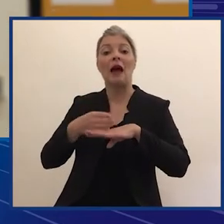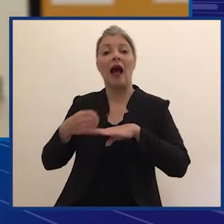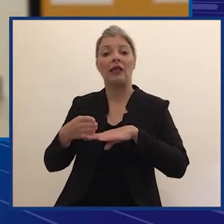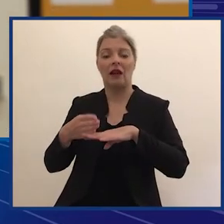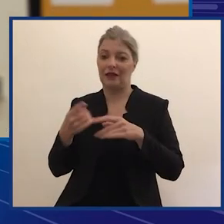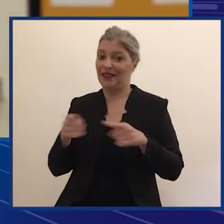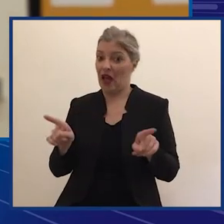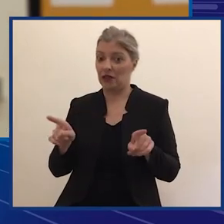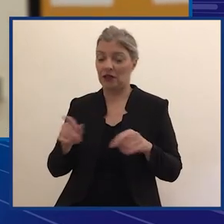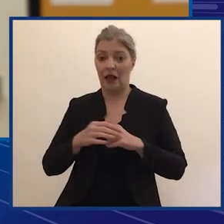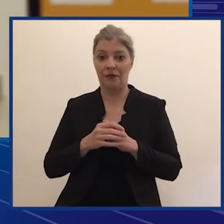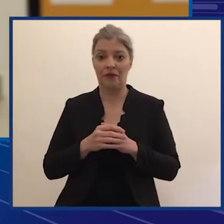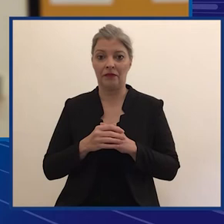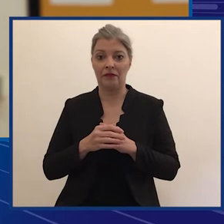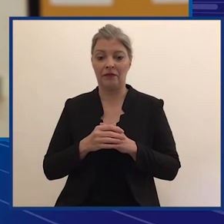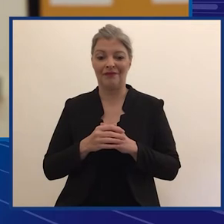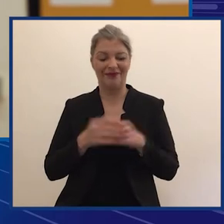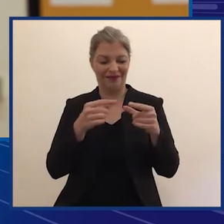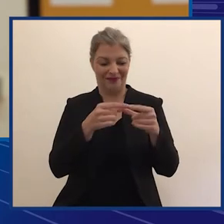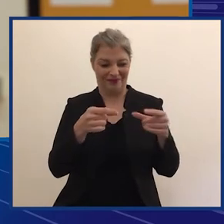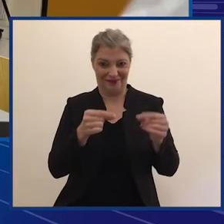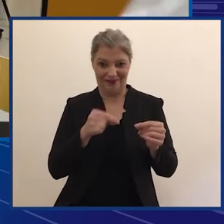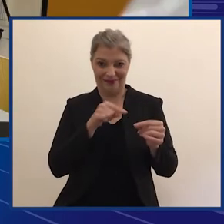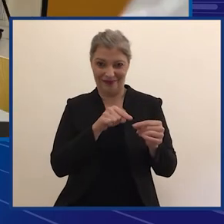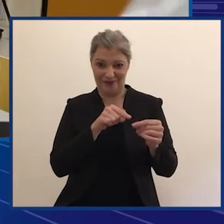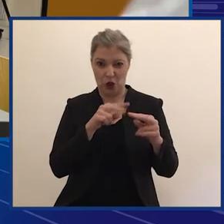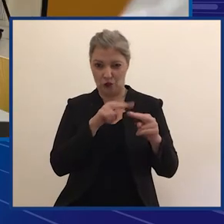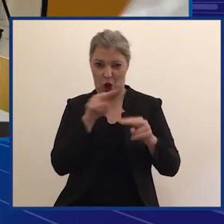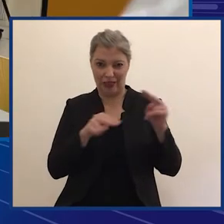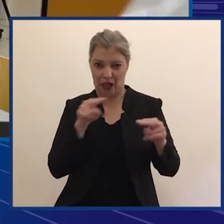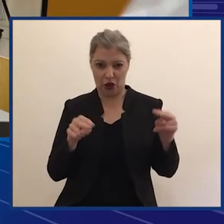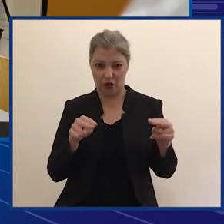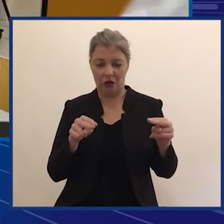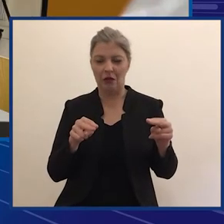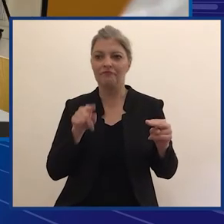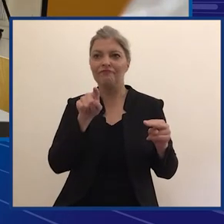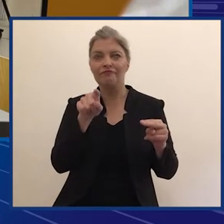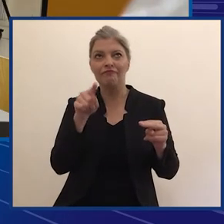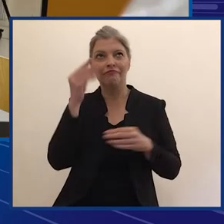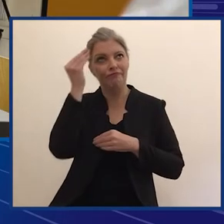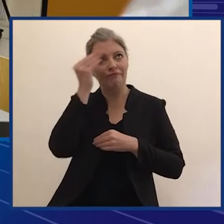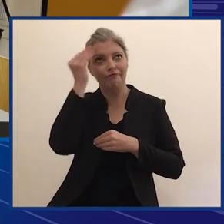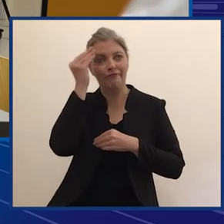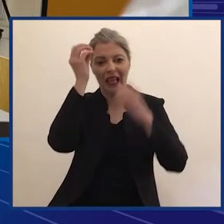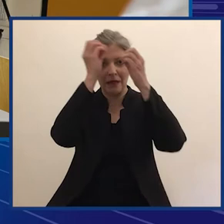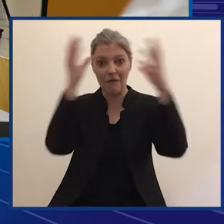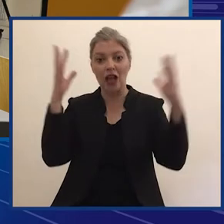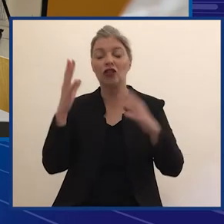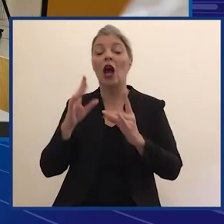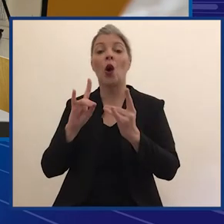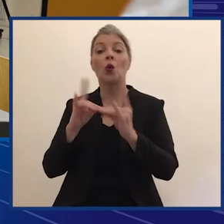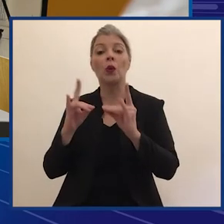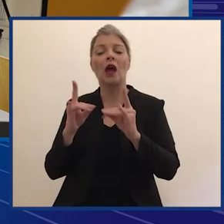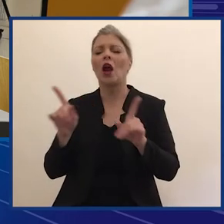componenti sono gli stessi. Prendiamo per esempio questa che ho smontato. In realtà voi dovete pensare a un computer come un computer